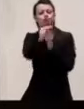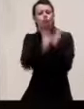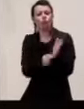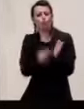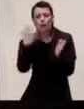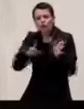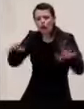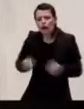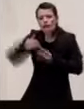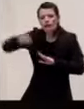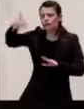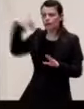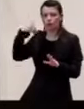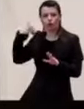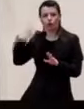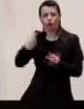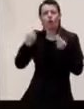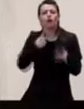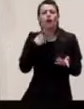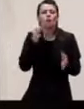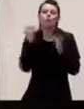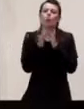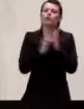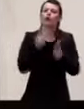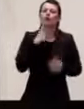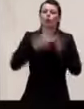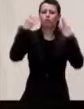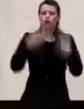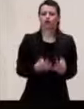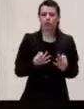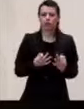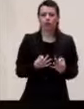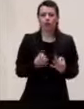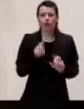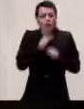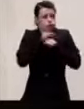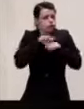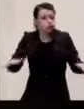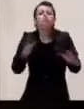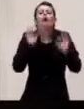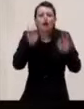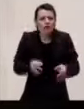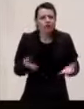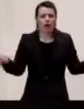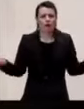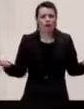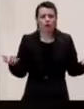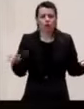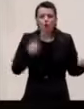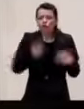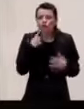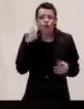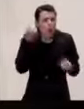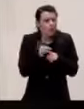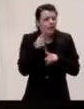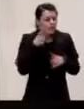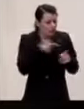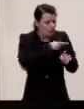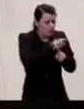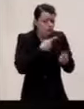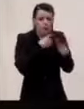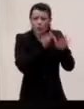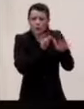andiamo a dare indicazioni precisi. L'onda è arrivata, purtroppo onda è arrivata, nonostante abbiamo fatto di tutto per preservarla